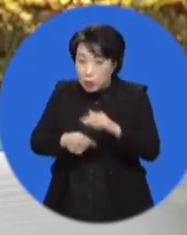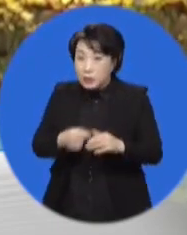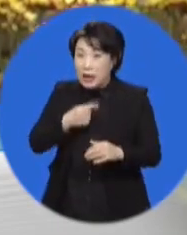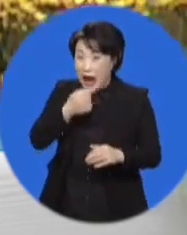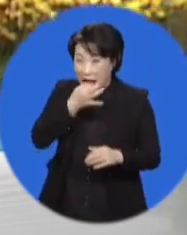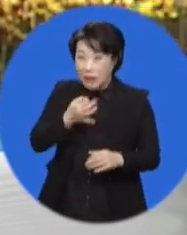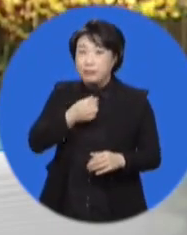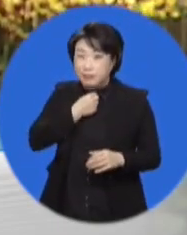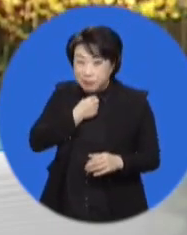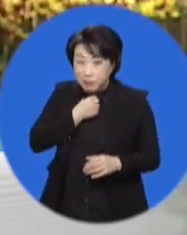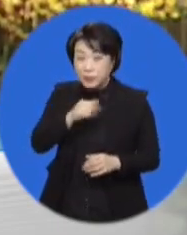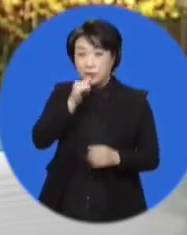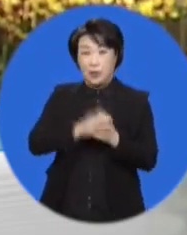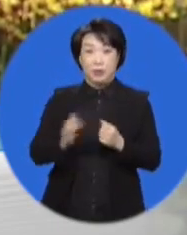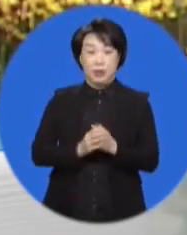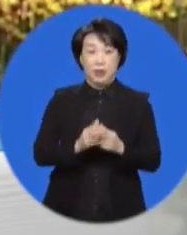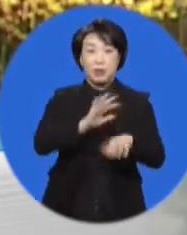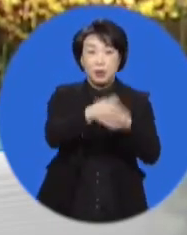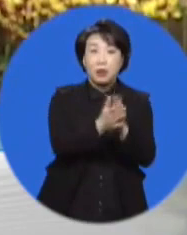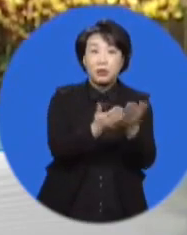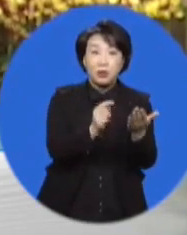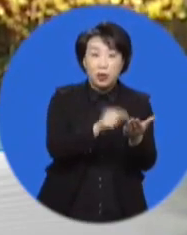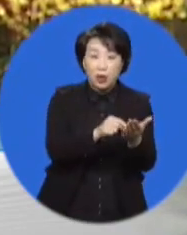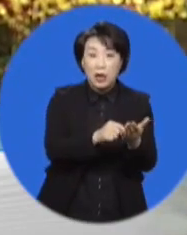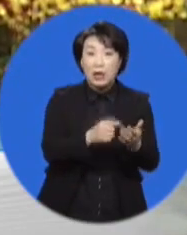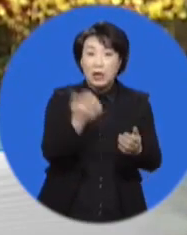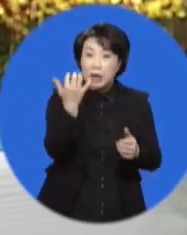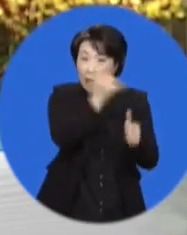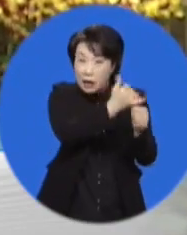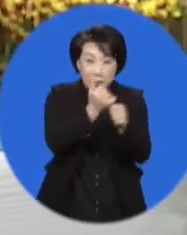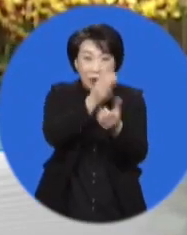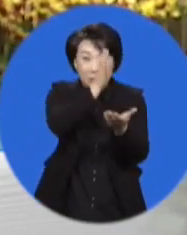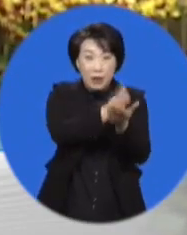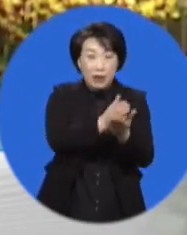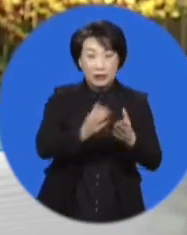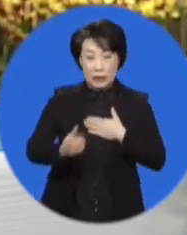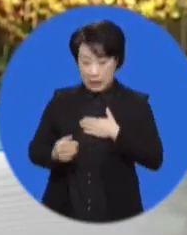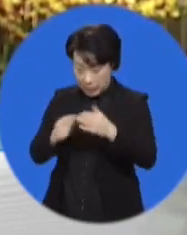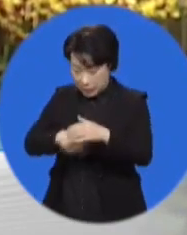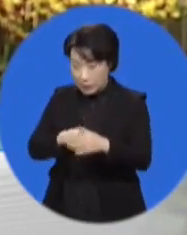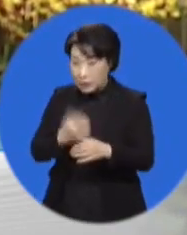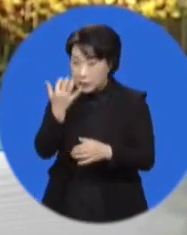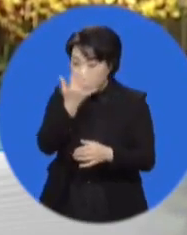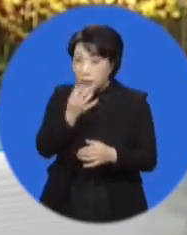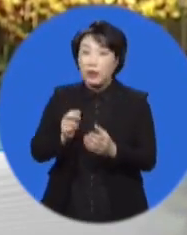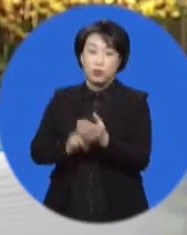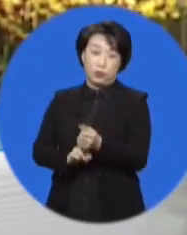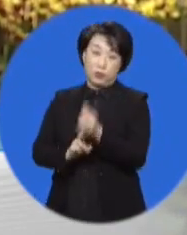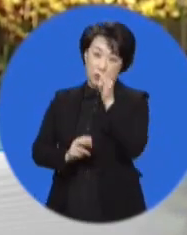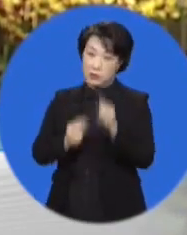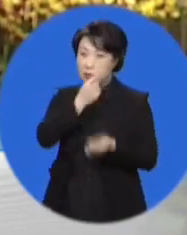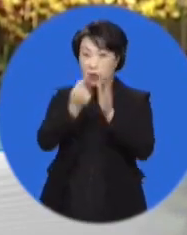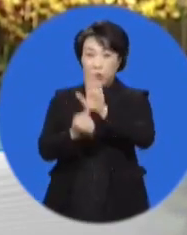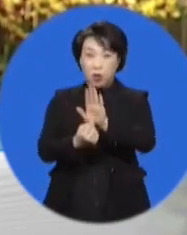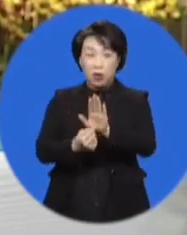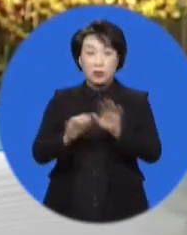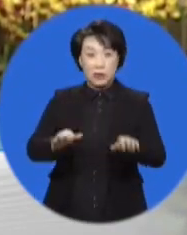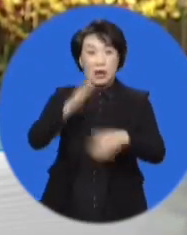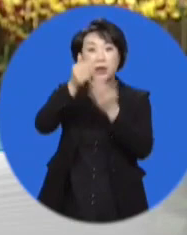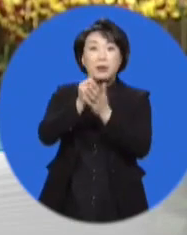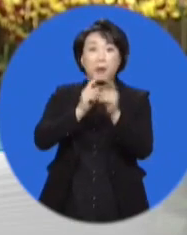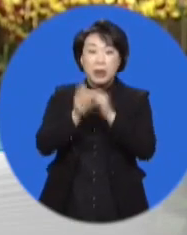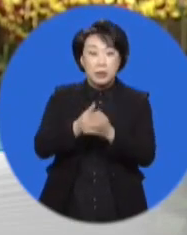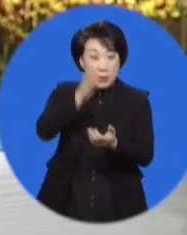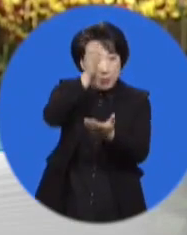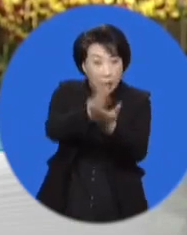있다는증거요성경에가늠하지말라고할때는내게벌써음란과음욕이있다는증거요하나님이하지말